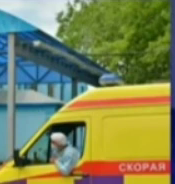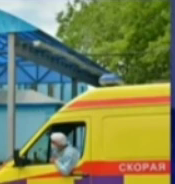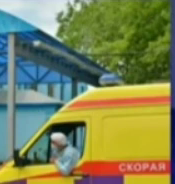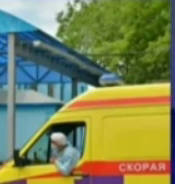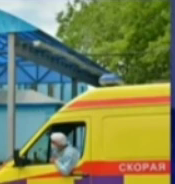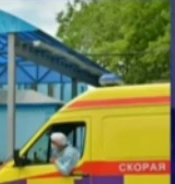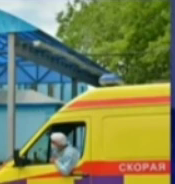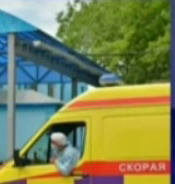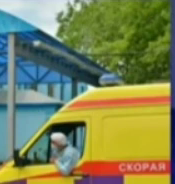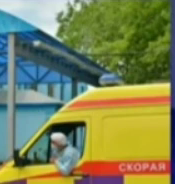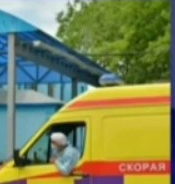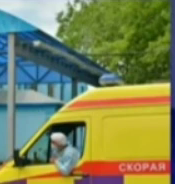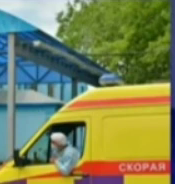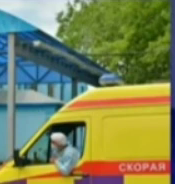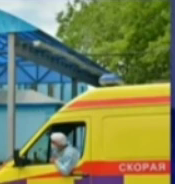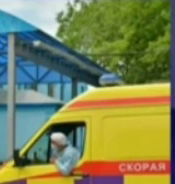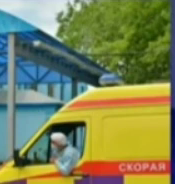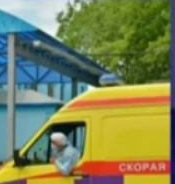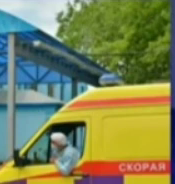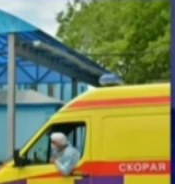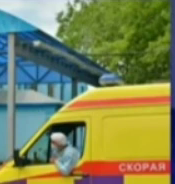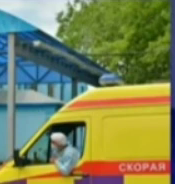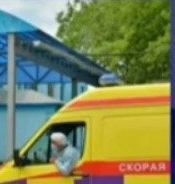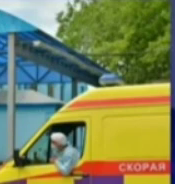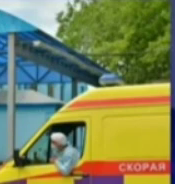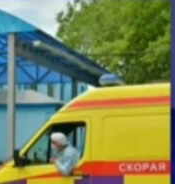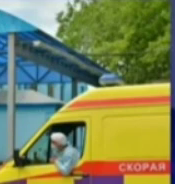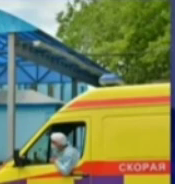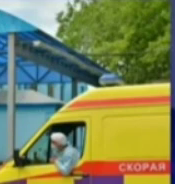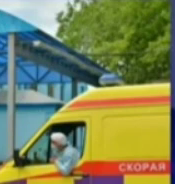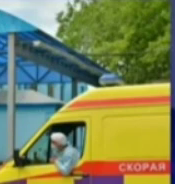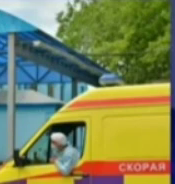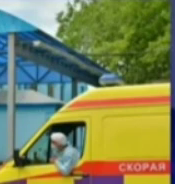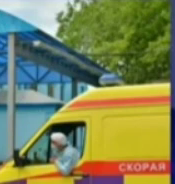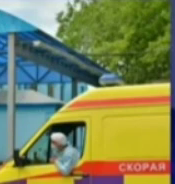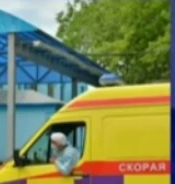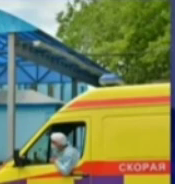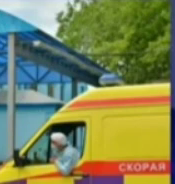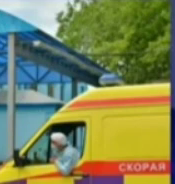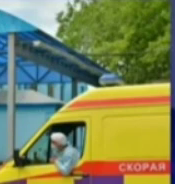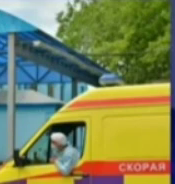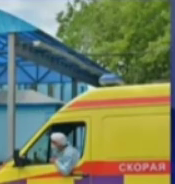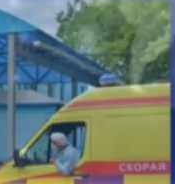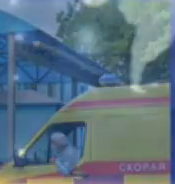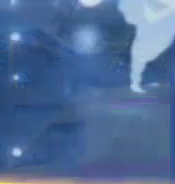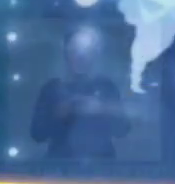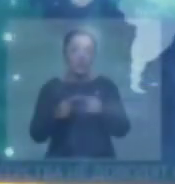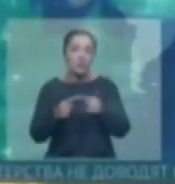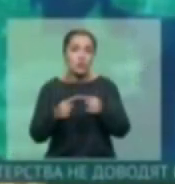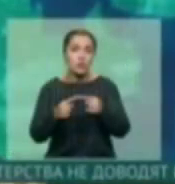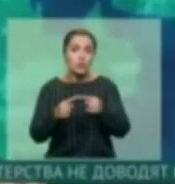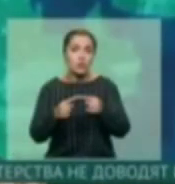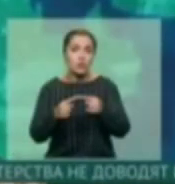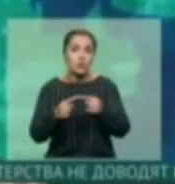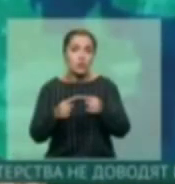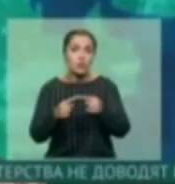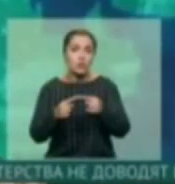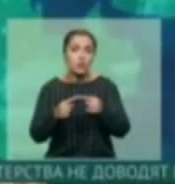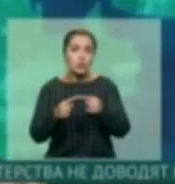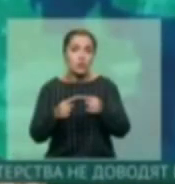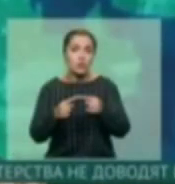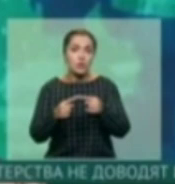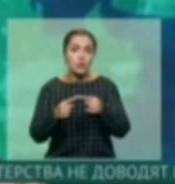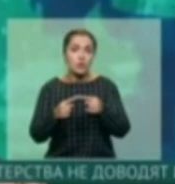салыстырғанда 15 науқасқа көбейгенін көруге болады. Яғни 2021 жылды науқастардың саны 309 болған.